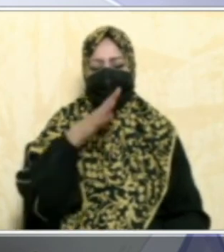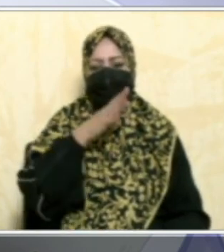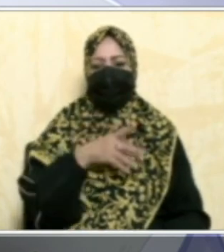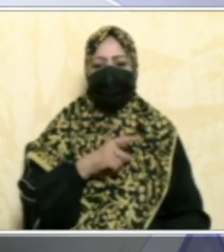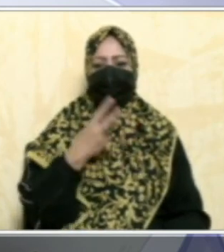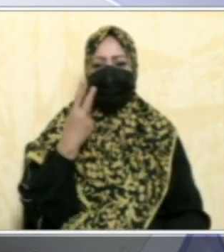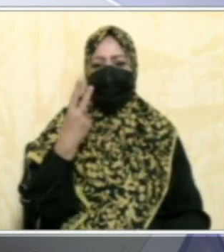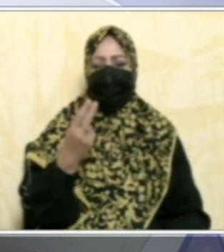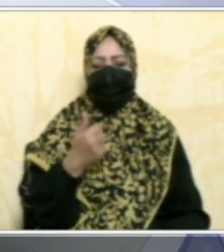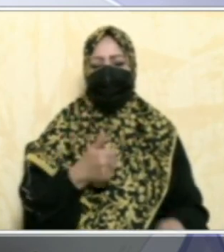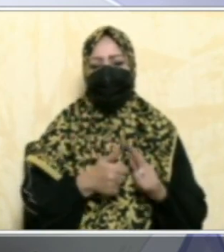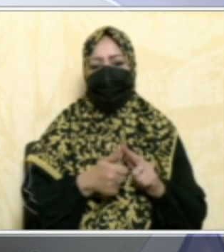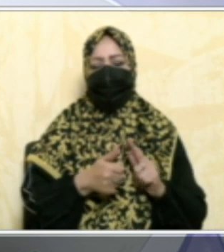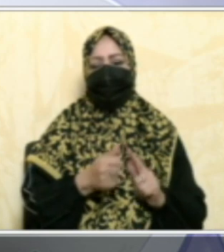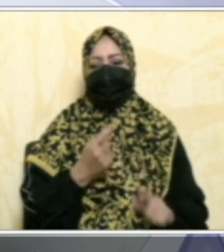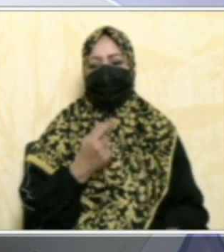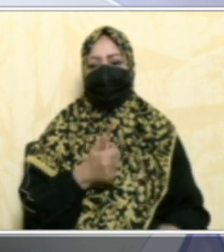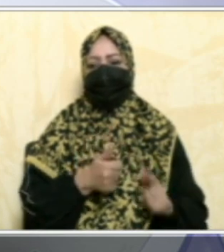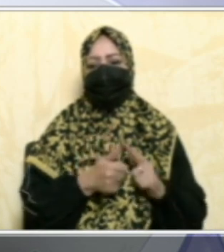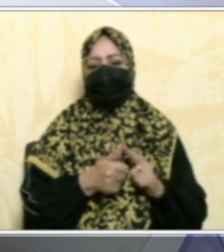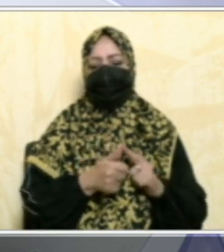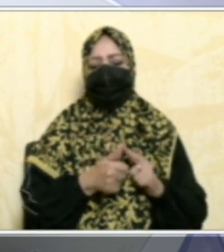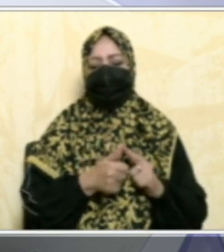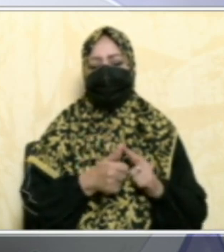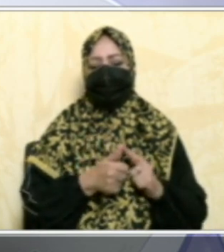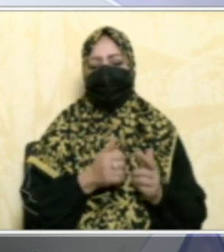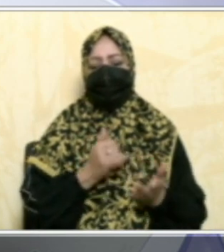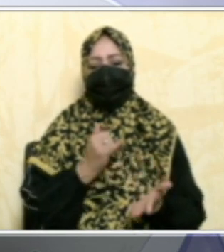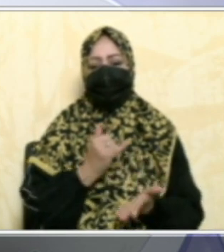ما حكم منصات التداول الإلكترونية؟